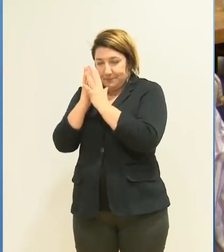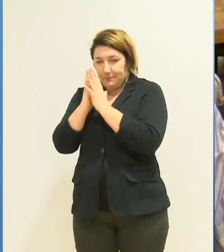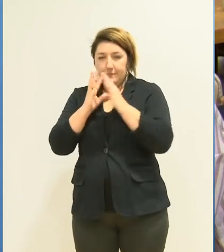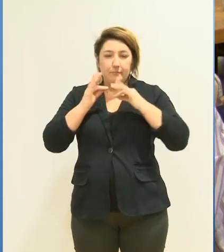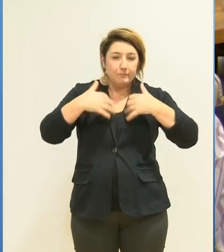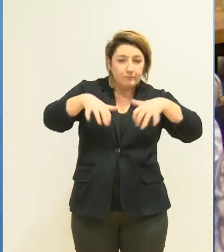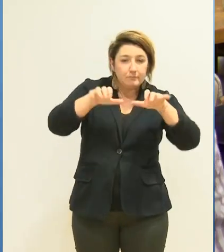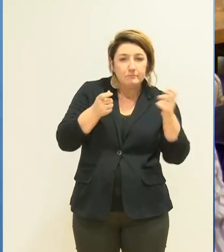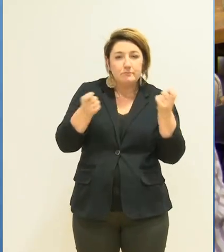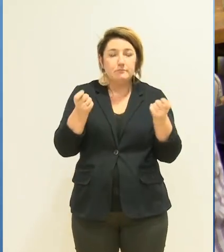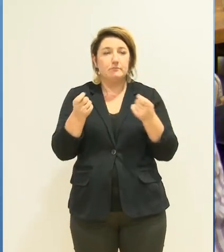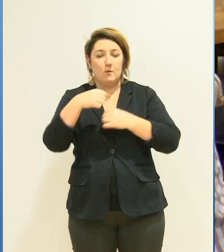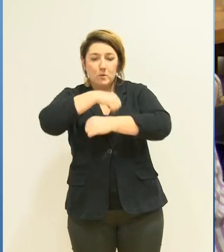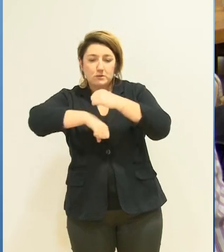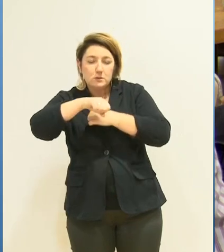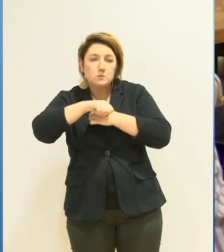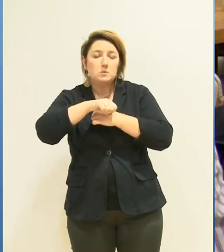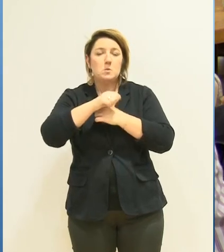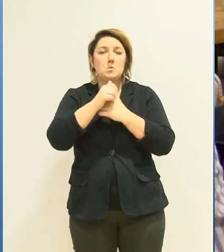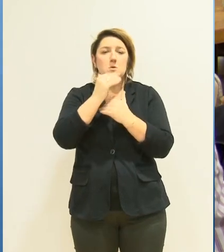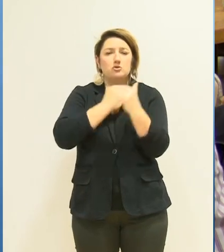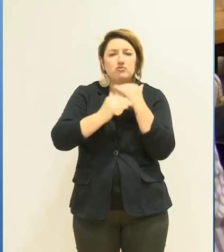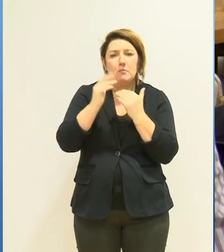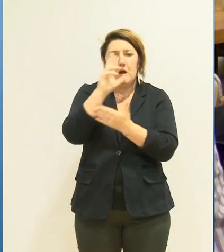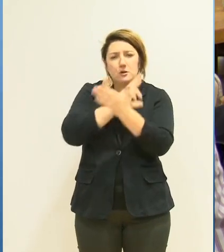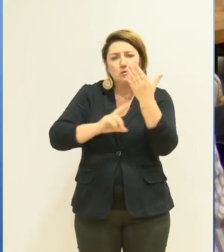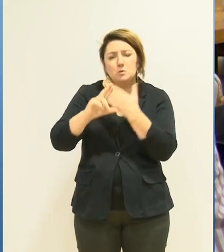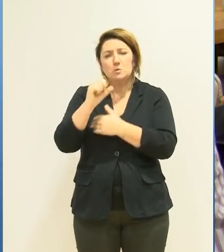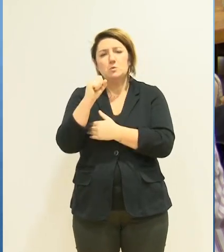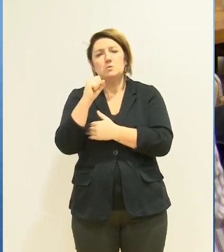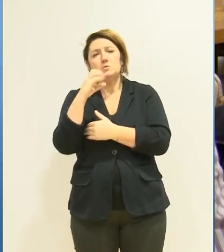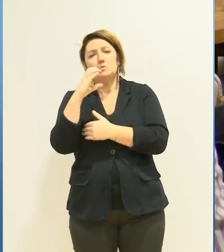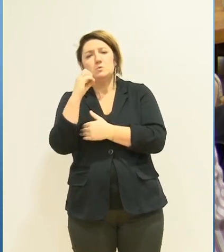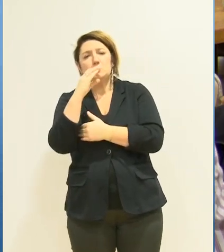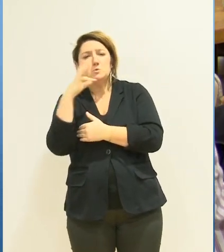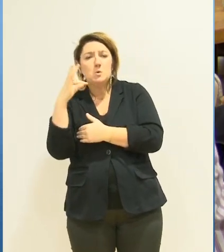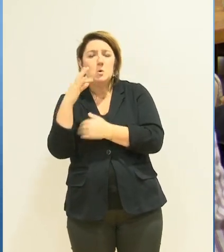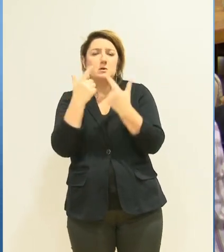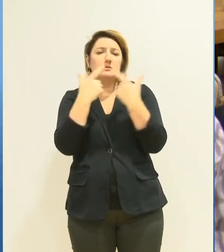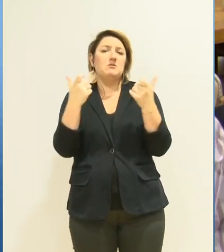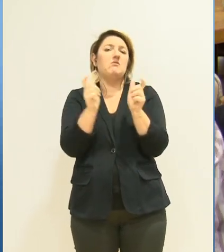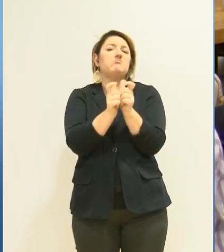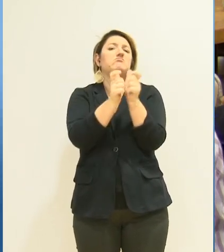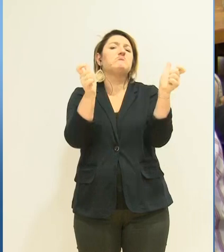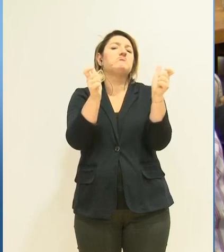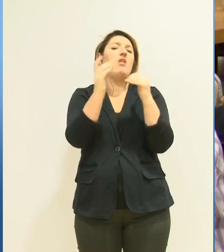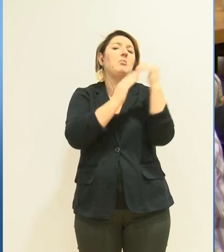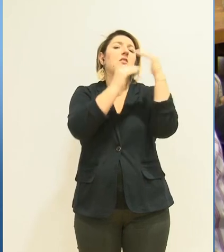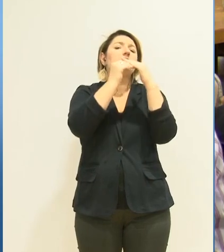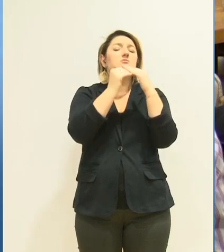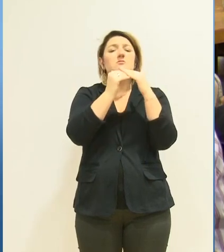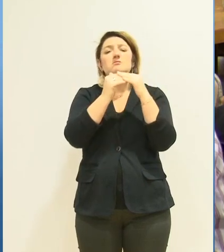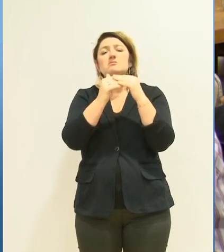schémas régionaux scott tout cela est très connue des aménageurs et des professionnels de